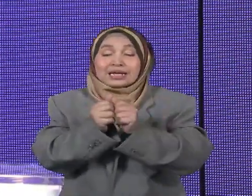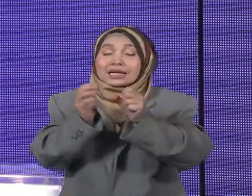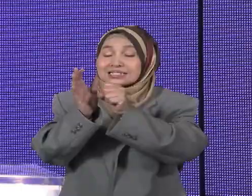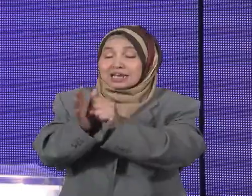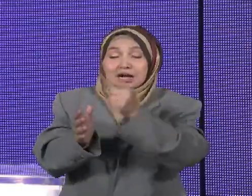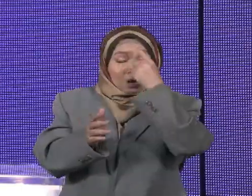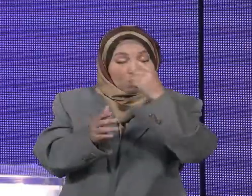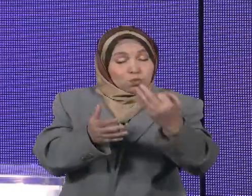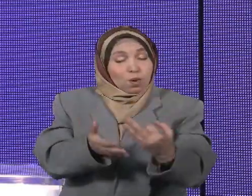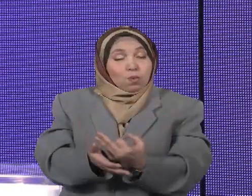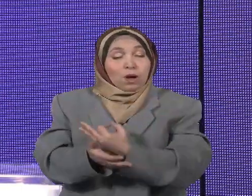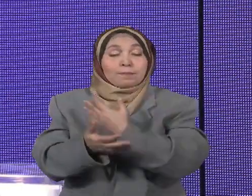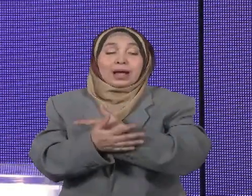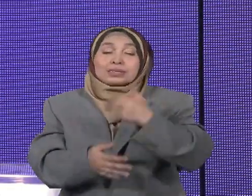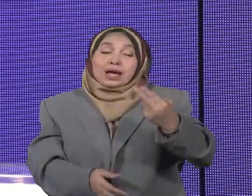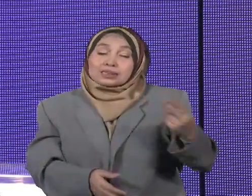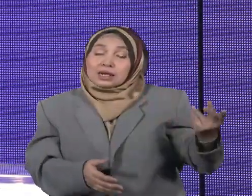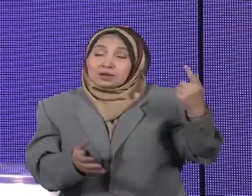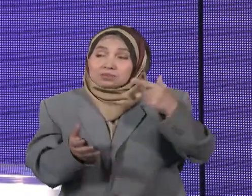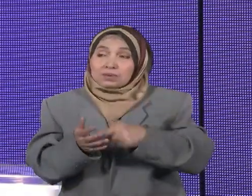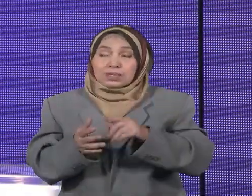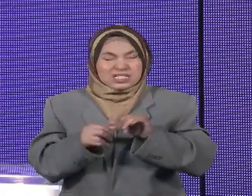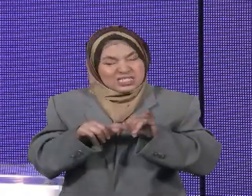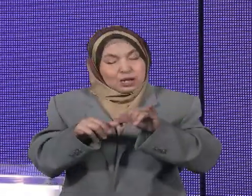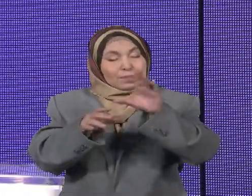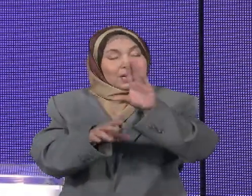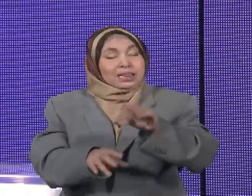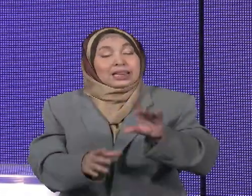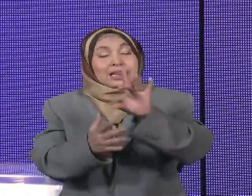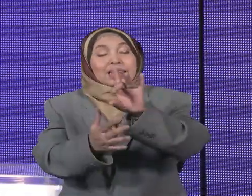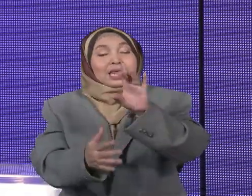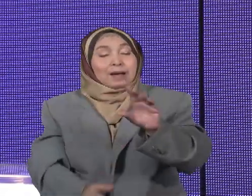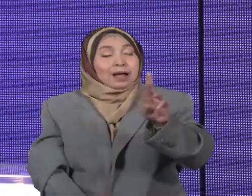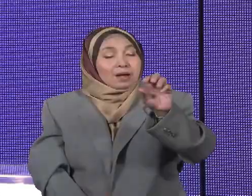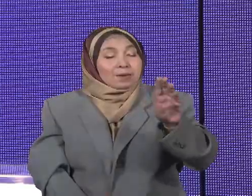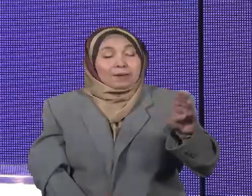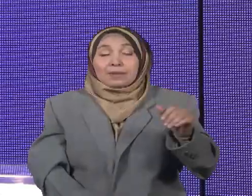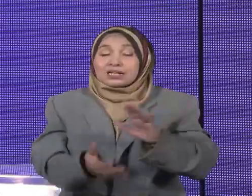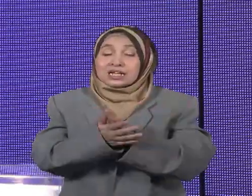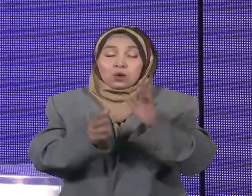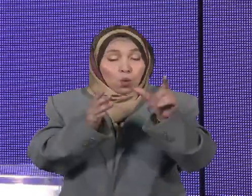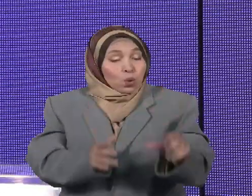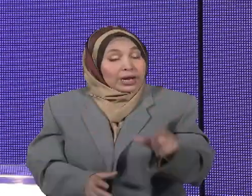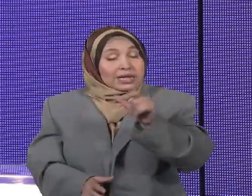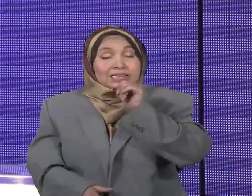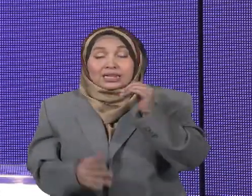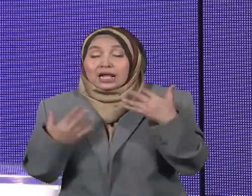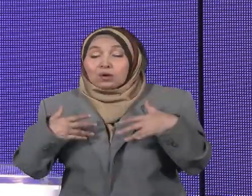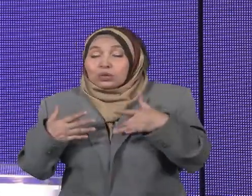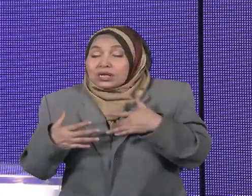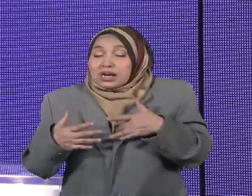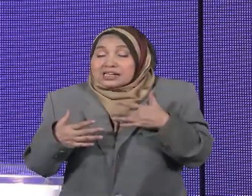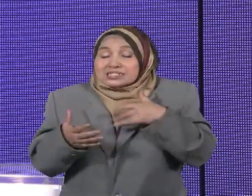untuk menyuburkan harta, dia nak pilih riba juga, ya. Dan athim ini maksudnya orang ini tak takut, bahawa dia rasakan